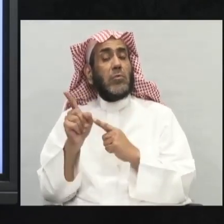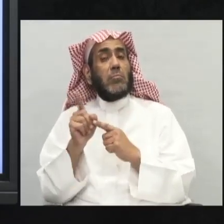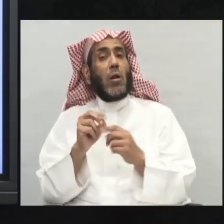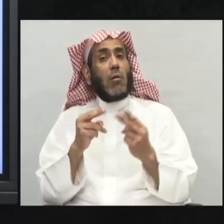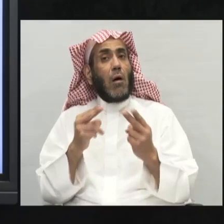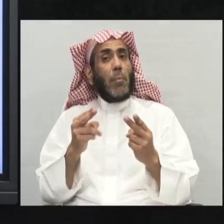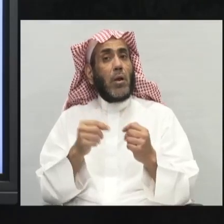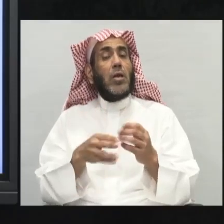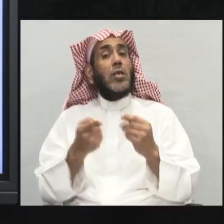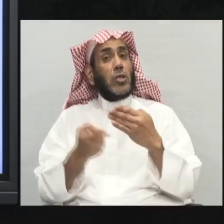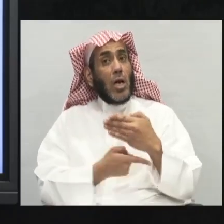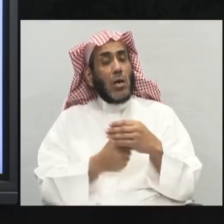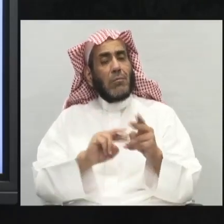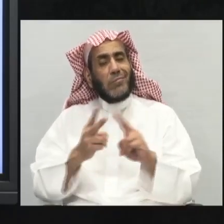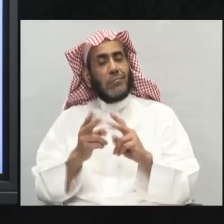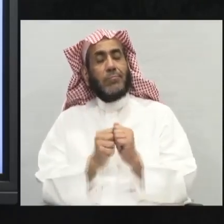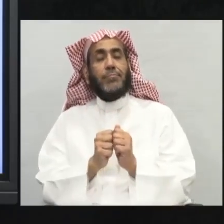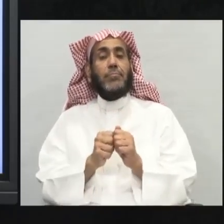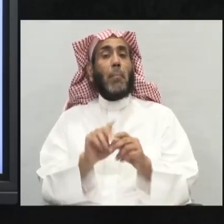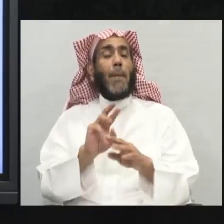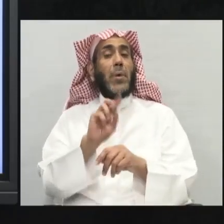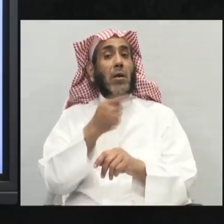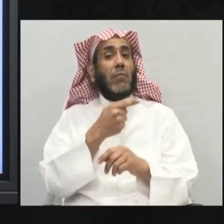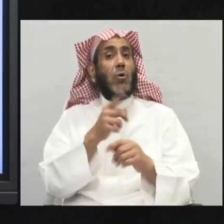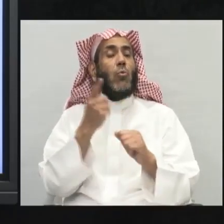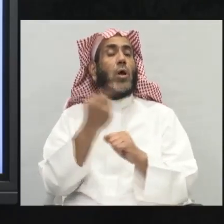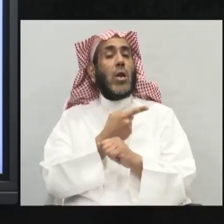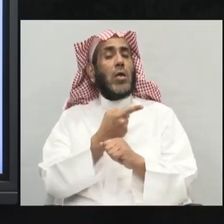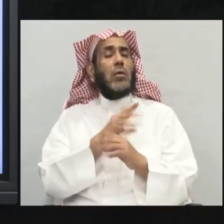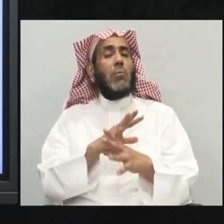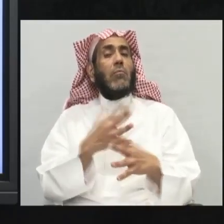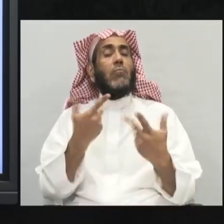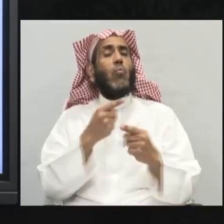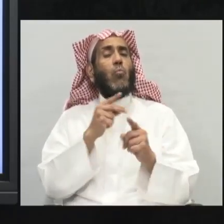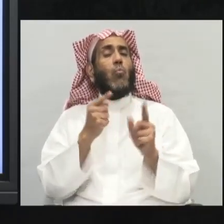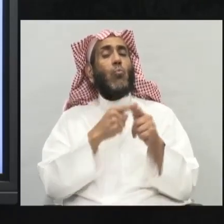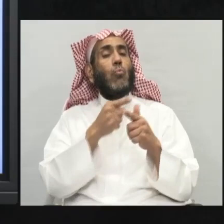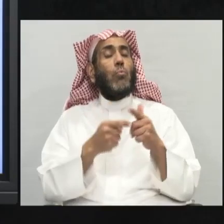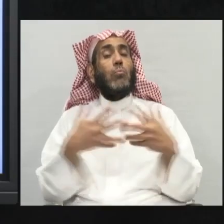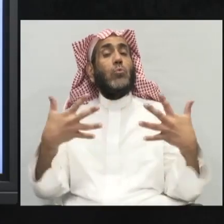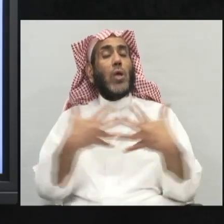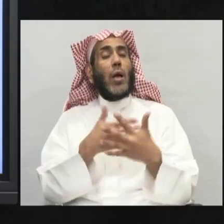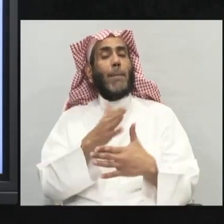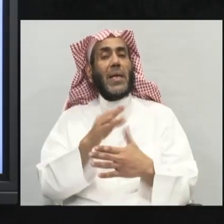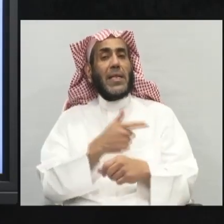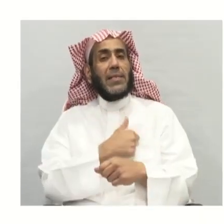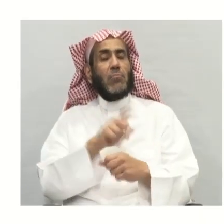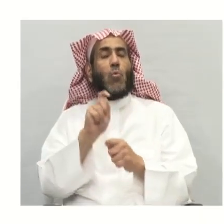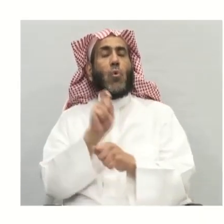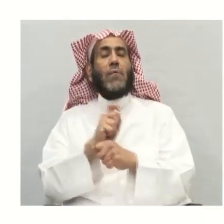الاسم قابلا للجر اما الرفع والنصب فهما مشتركان بين الاسم والفعل